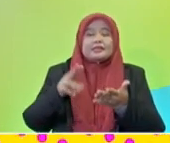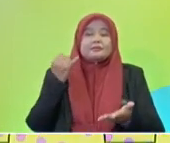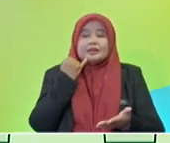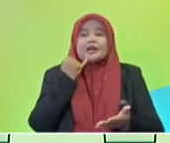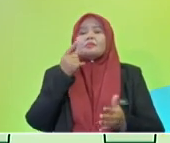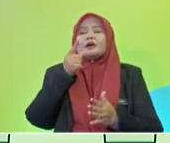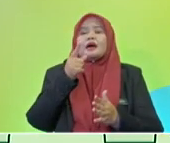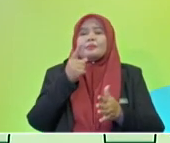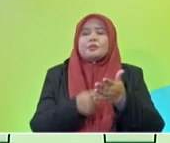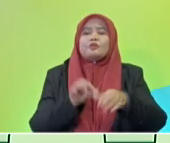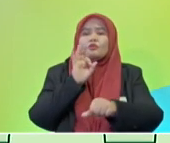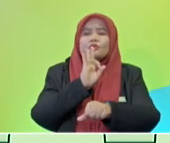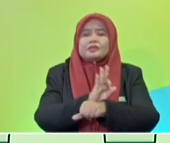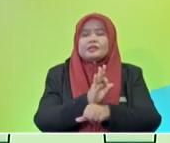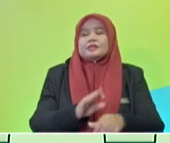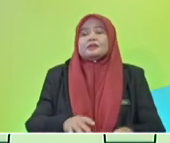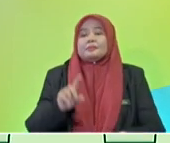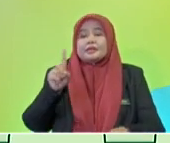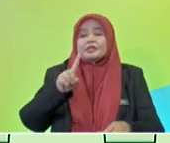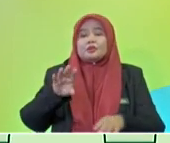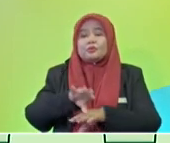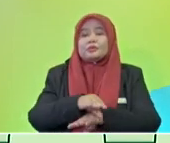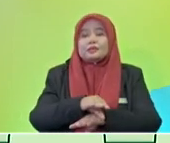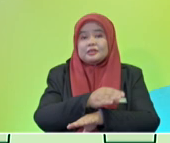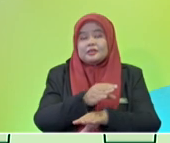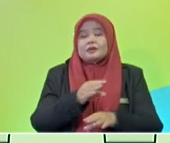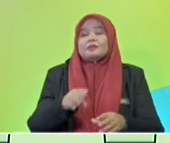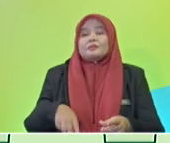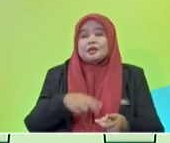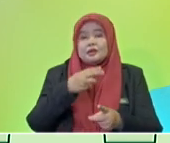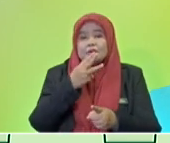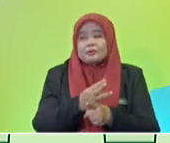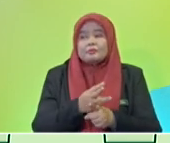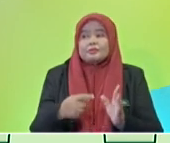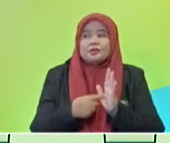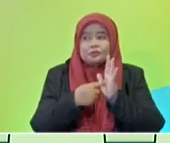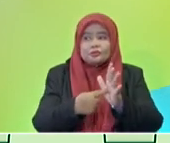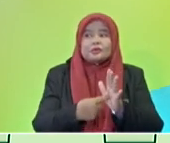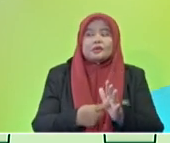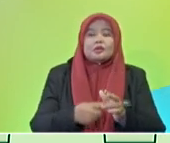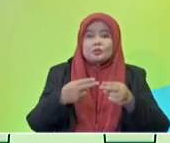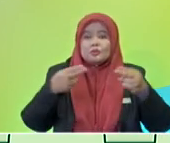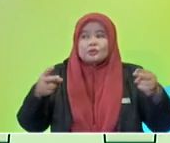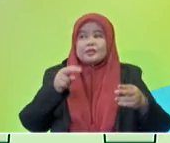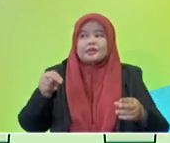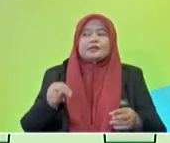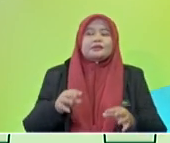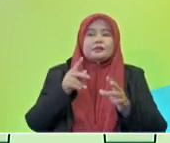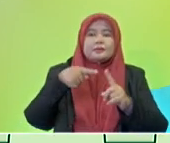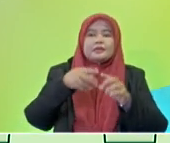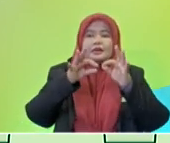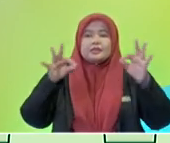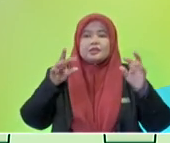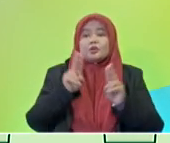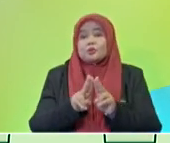fungsinya di mana kita guna bahawa bahawa menunjukkan huraian kepada ayat utama